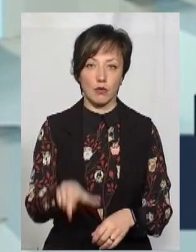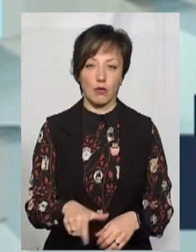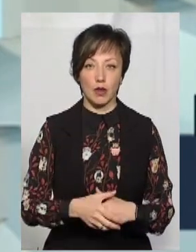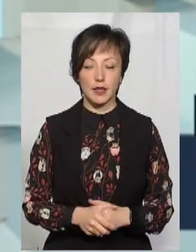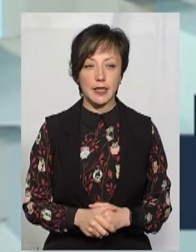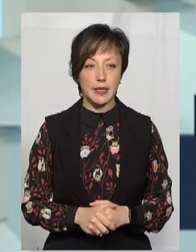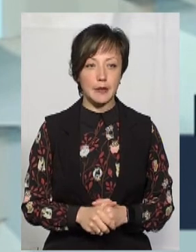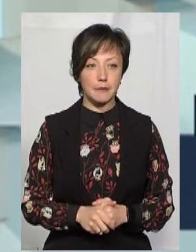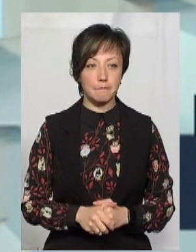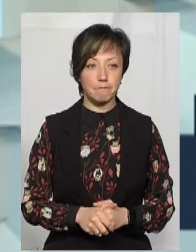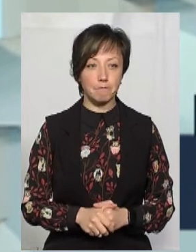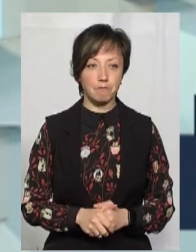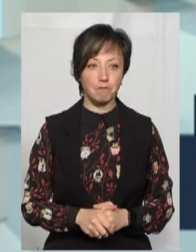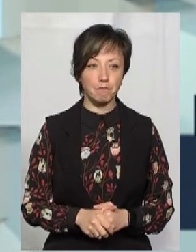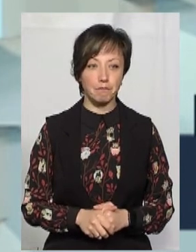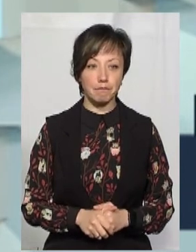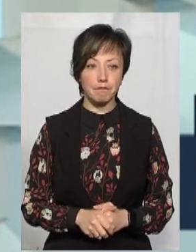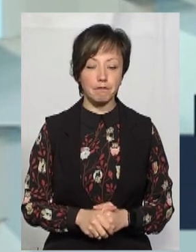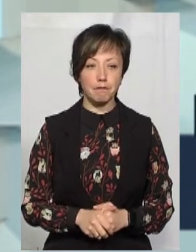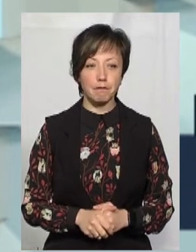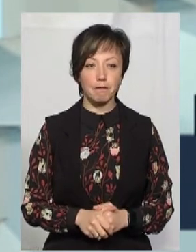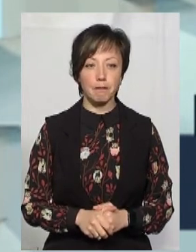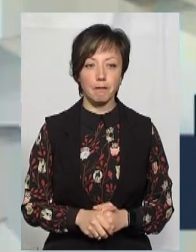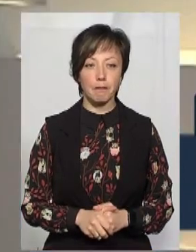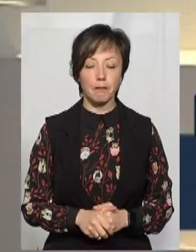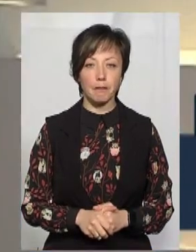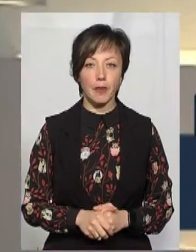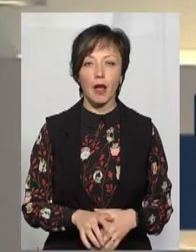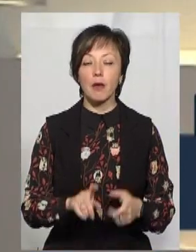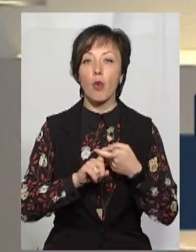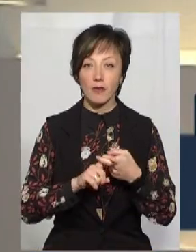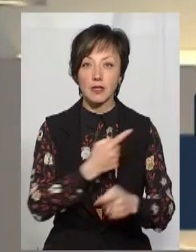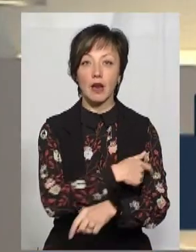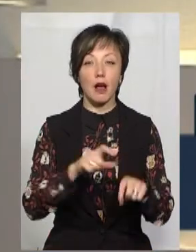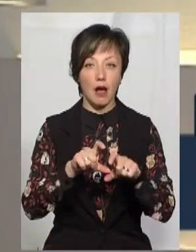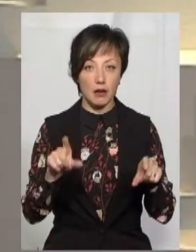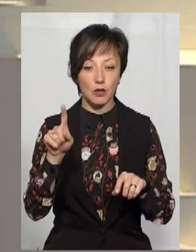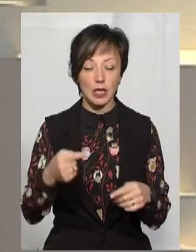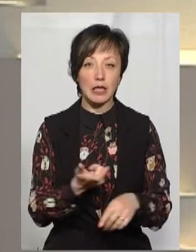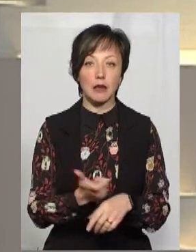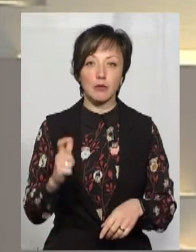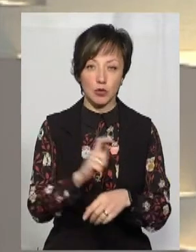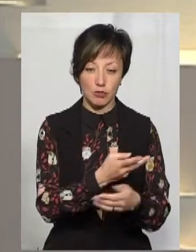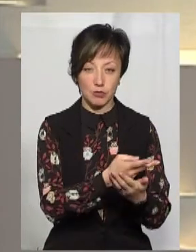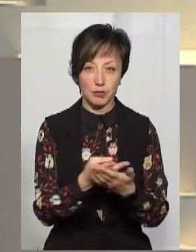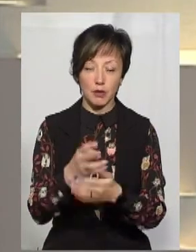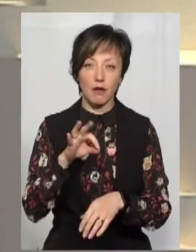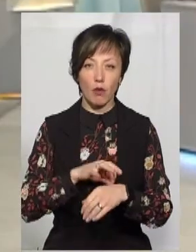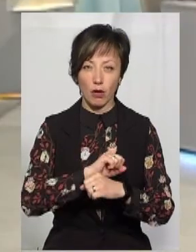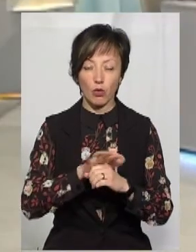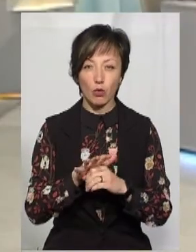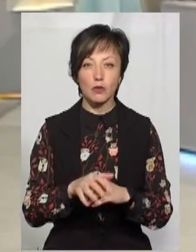там аерозольні різноманітні маніпуляції. А давайте тому, тут зразу так уточнимо по інфекційній лікарні, да? Тому що там найбільше хворих зараз лікується з